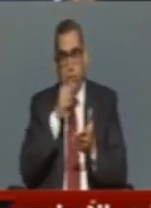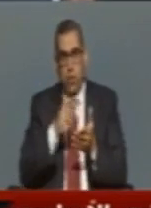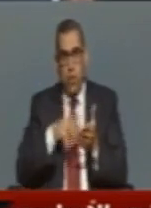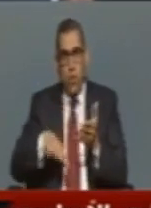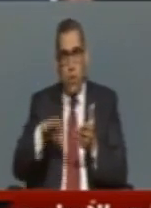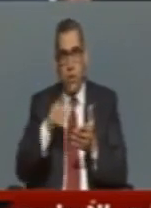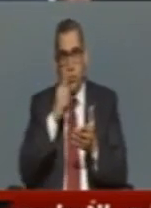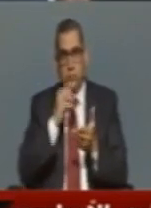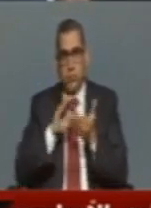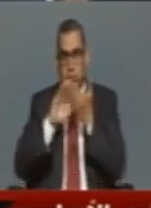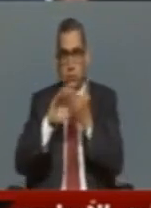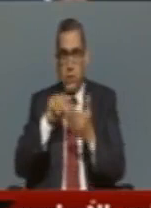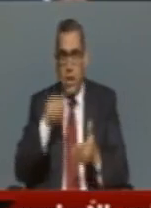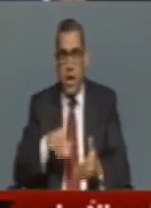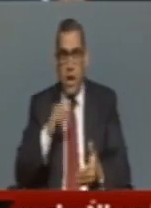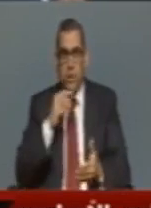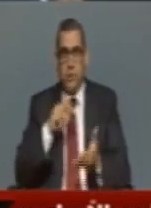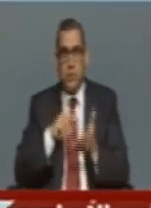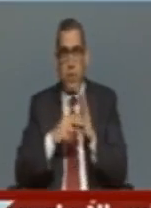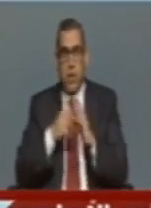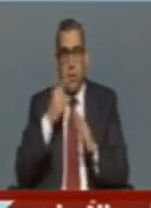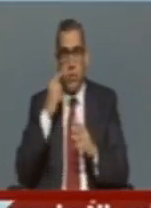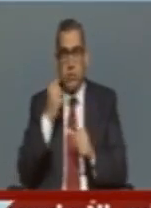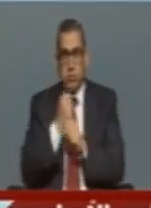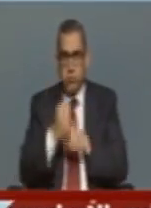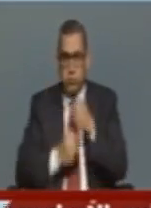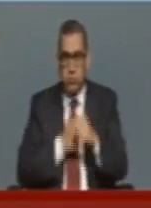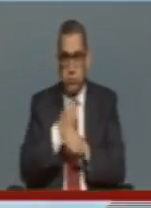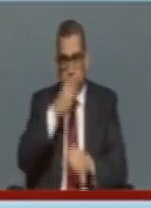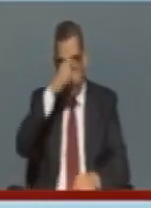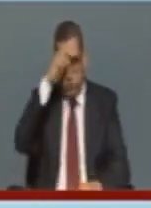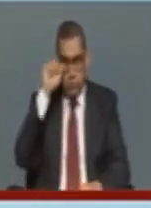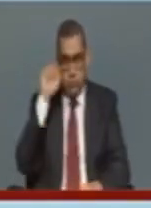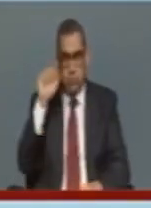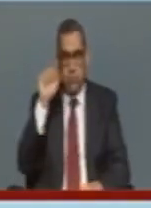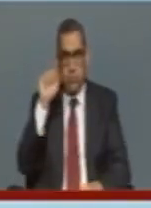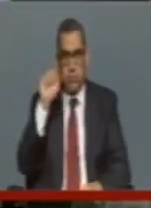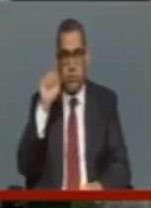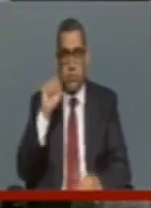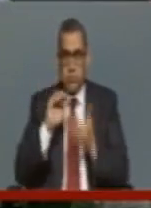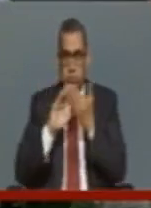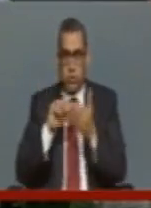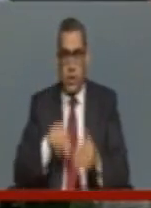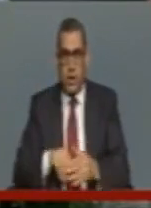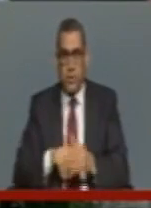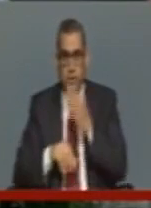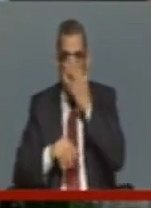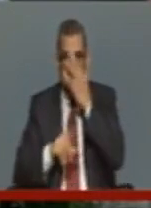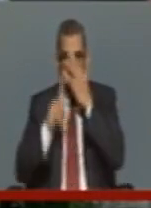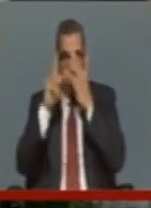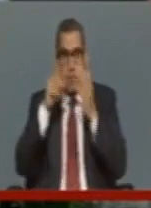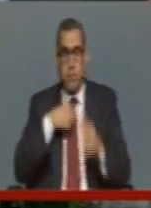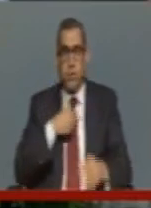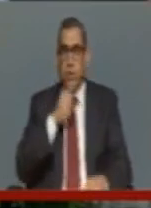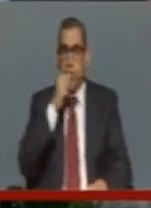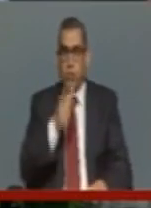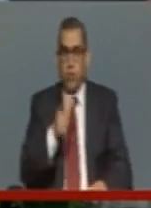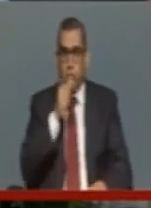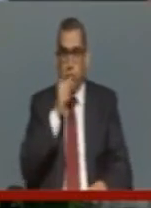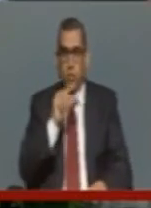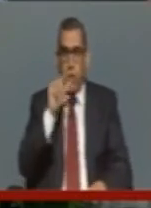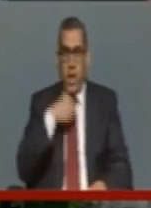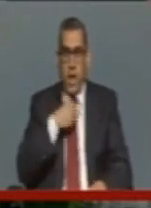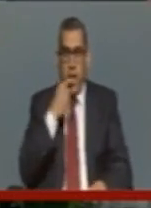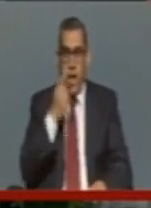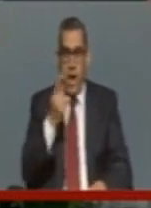في إنجاح أي جهد للدولة يعني، لكن أنا هقولك على حاجة قلتها قبل كده.